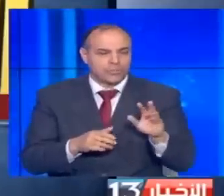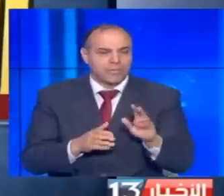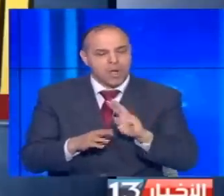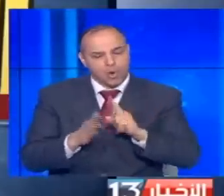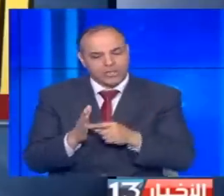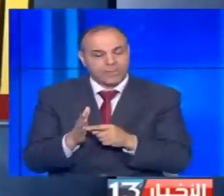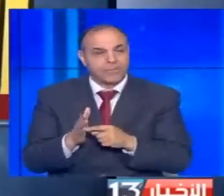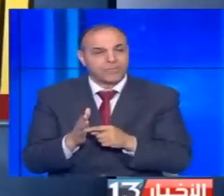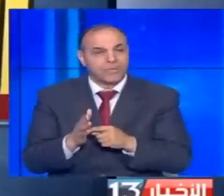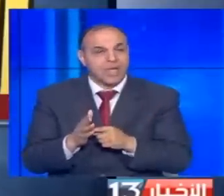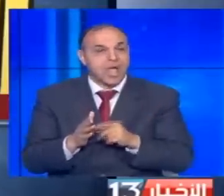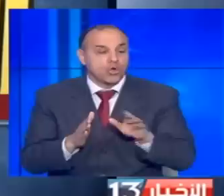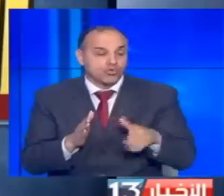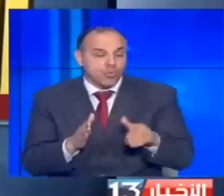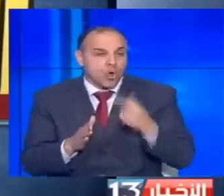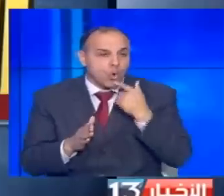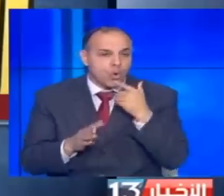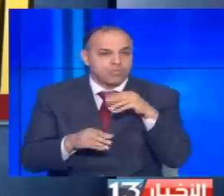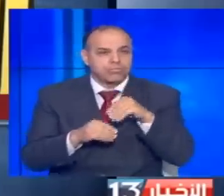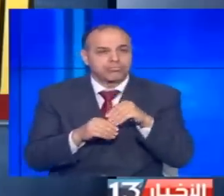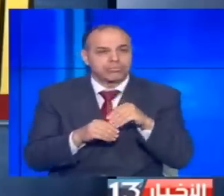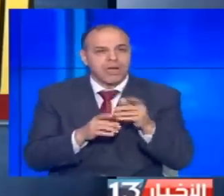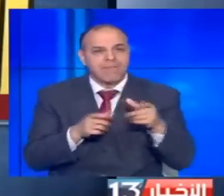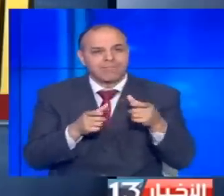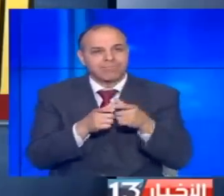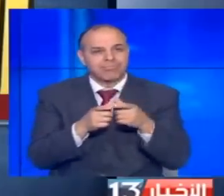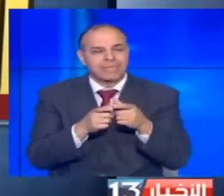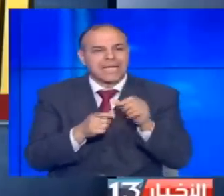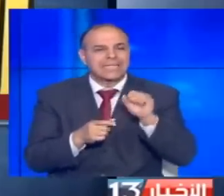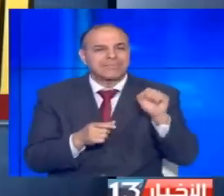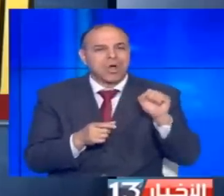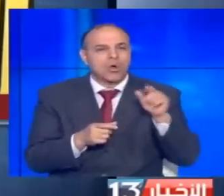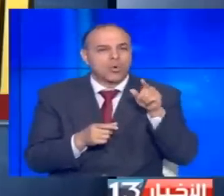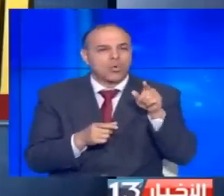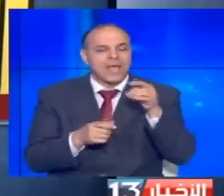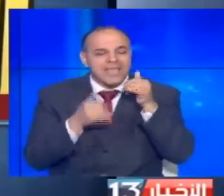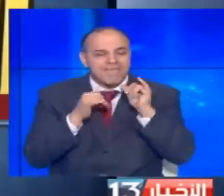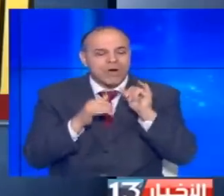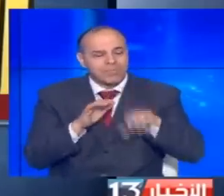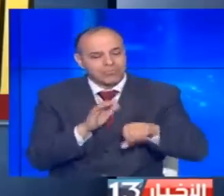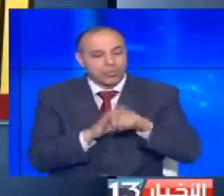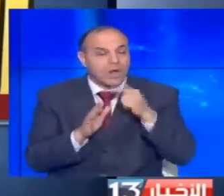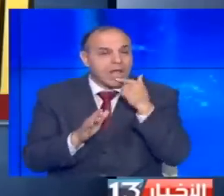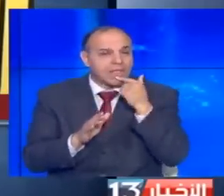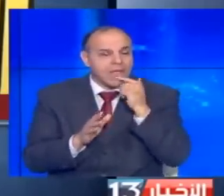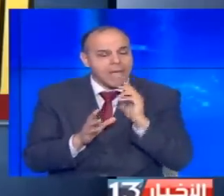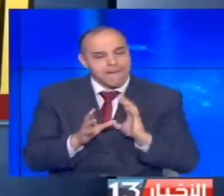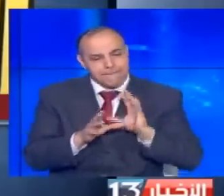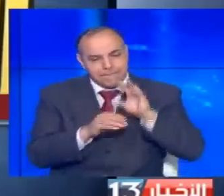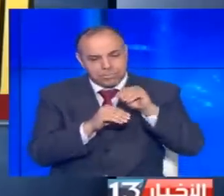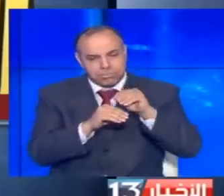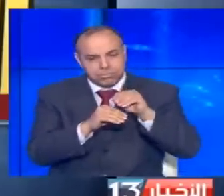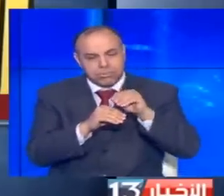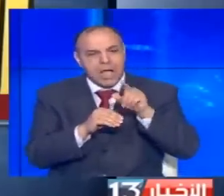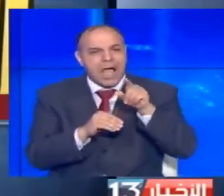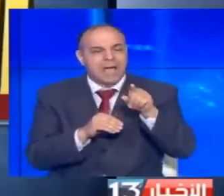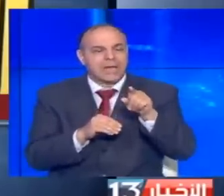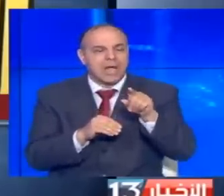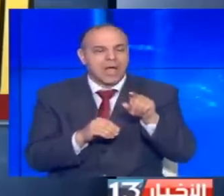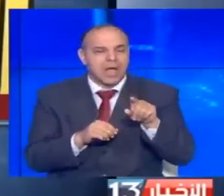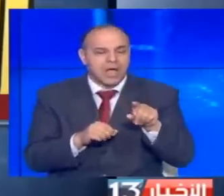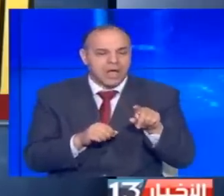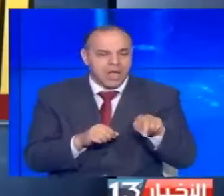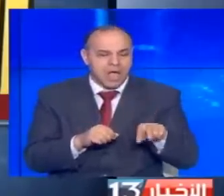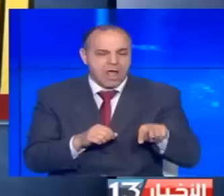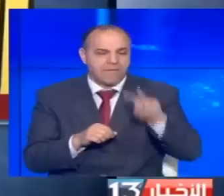وكان سياسي ينشط في صفوف فريق لوس بورد نيام الافغاني قبل ان يلتحق بنادي الجميع عام سته